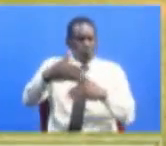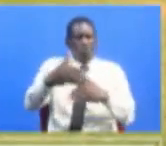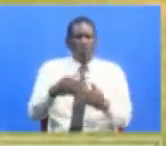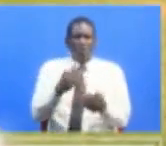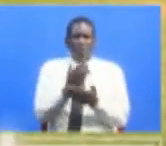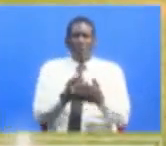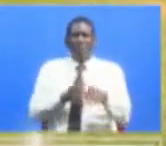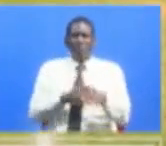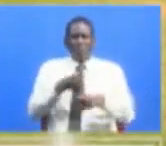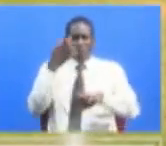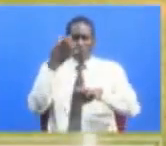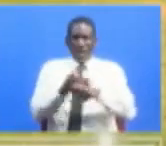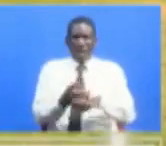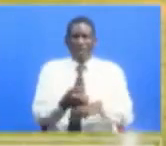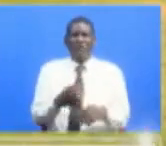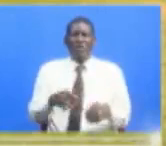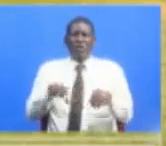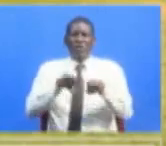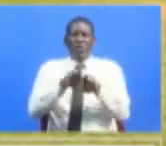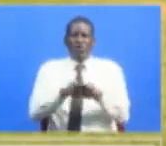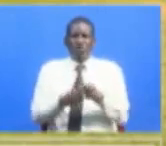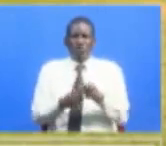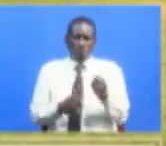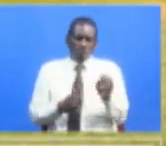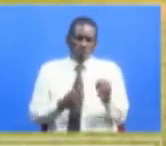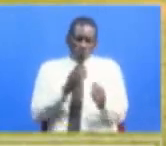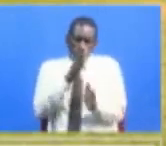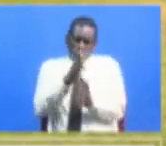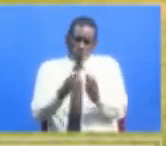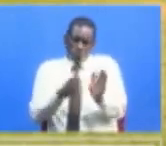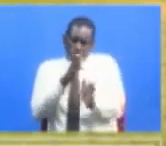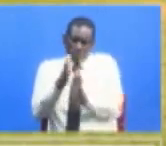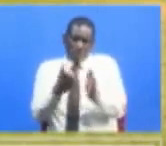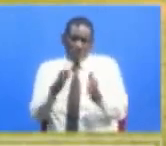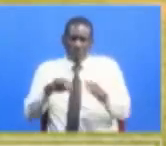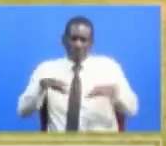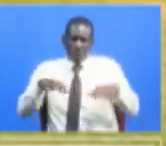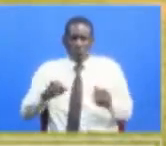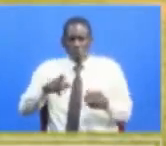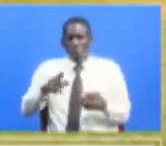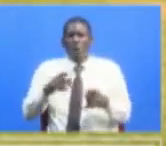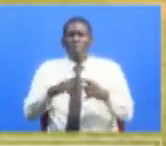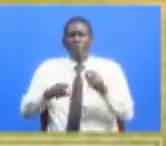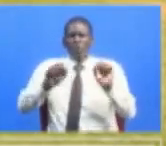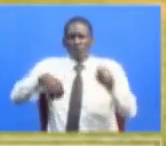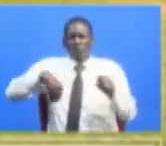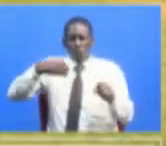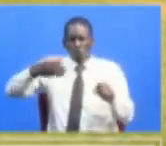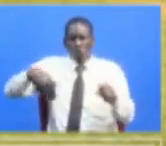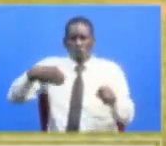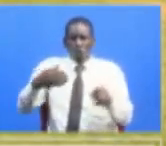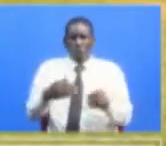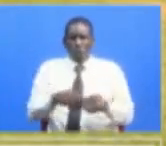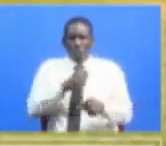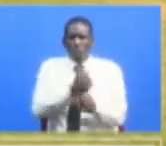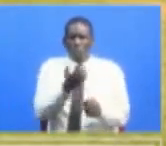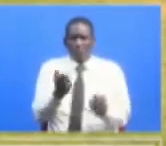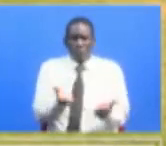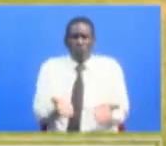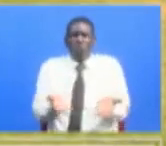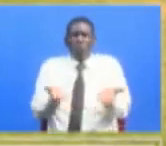sometimes it's hard to even shape them to what they should be, but we can always make them improve